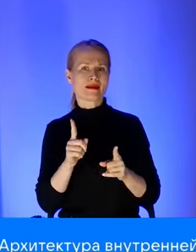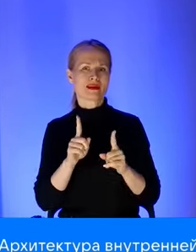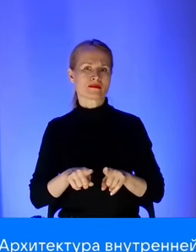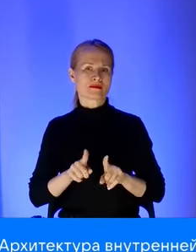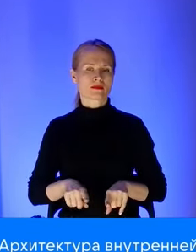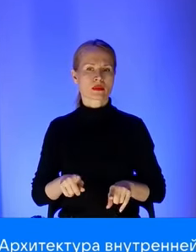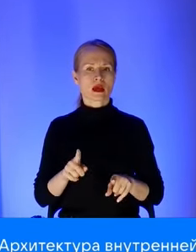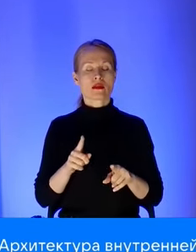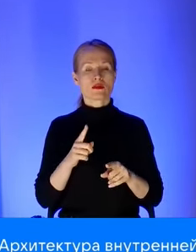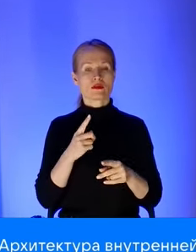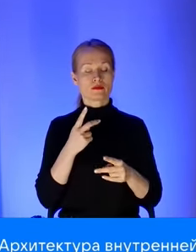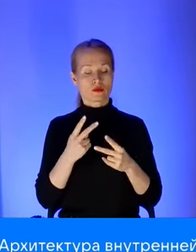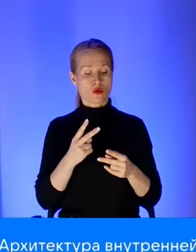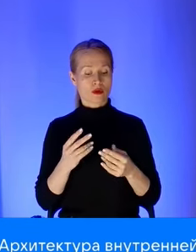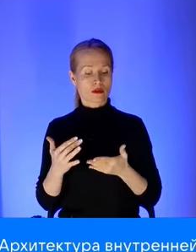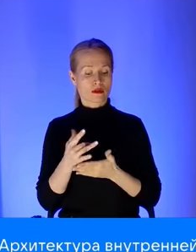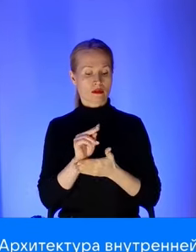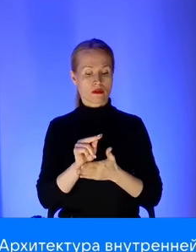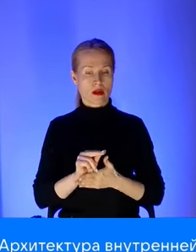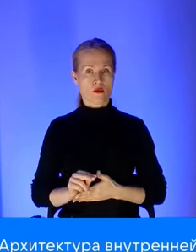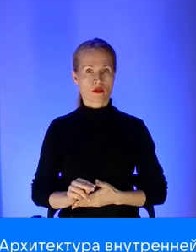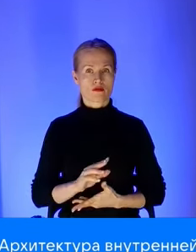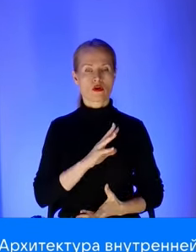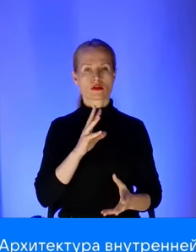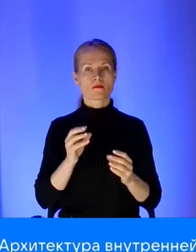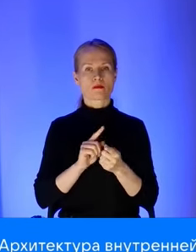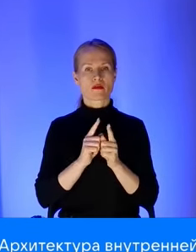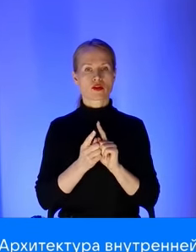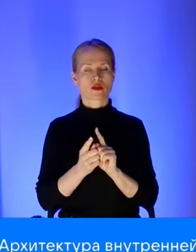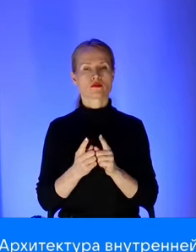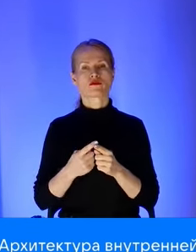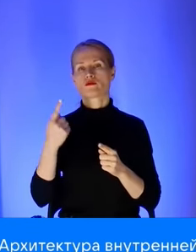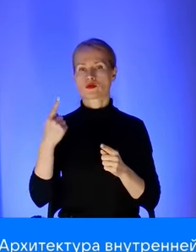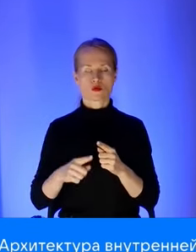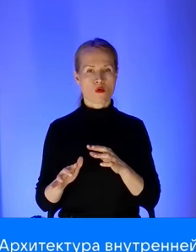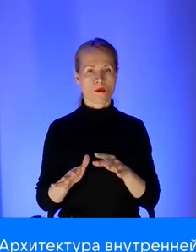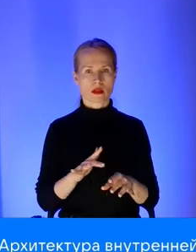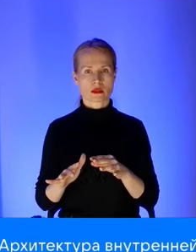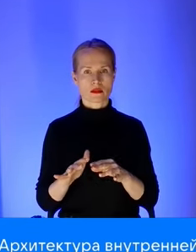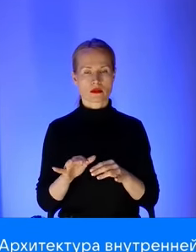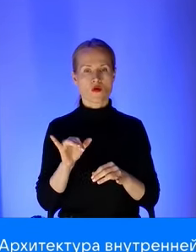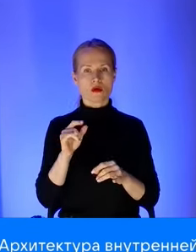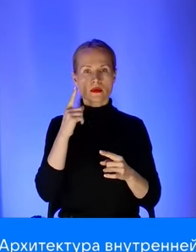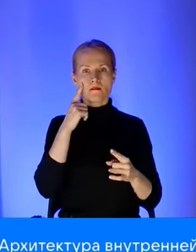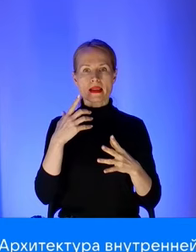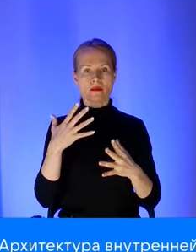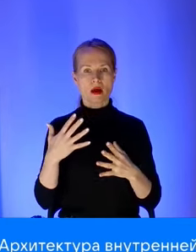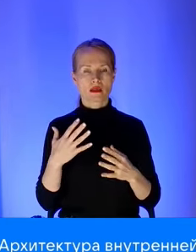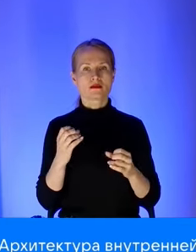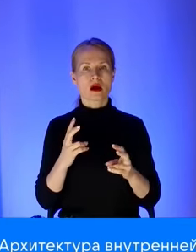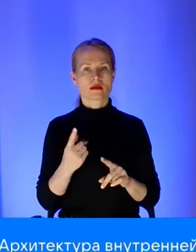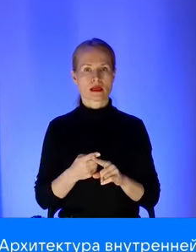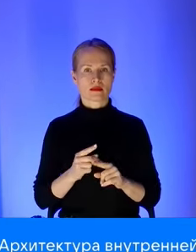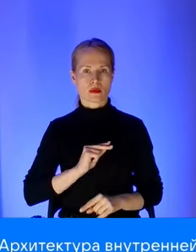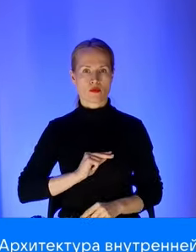собрать сообщество доработки превращается чуть вообще в другой процесс То есть вы начинаете понимать как с этим активно работать вот и